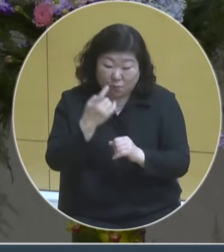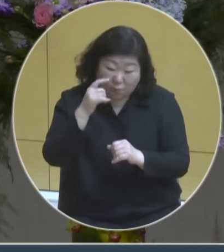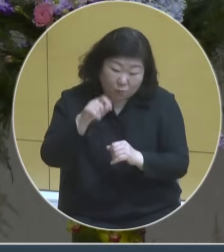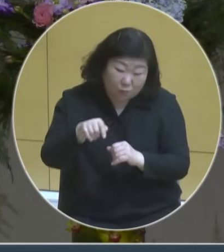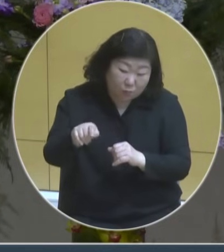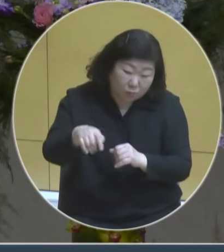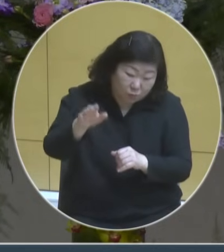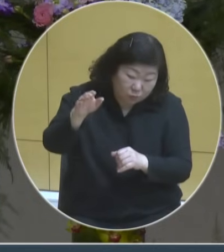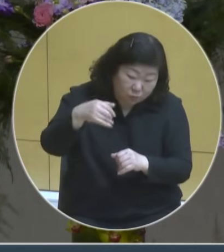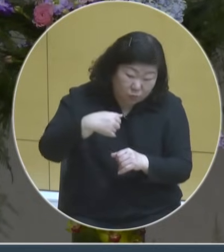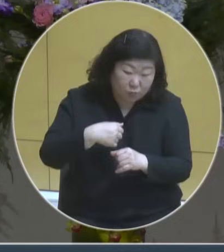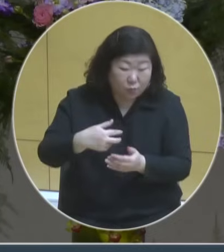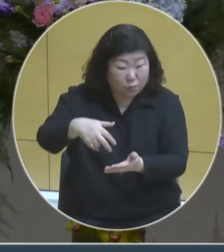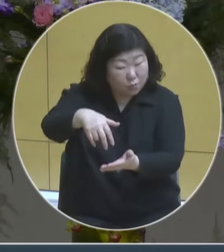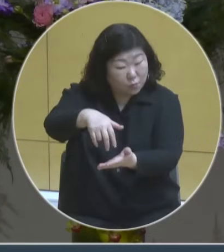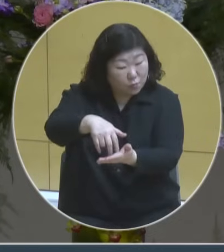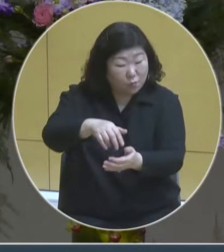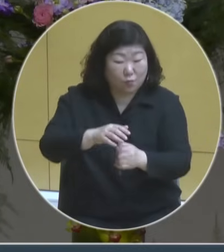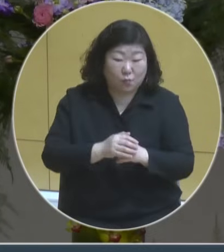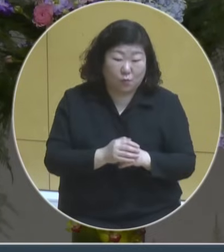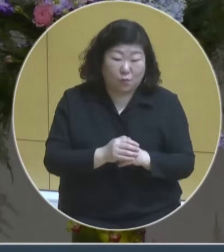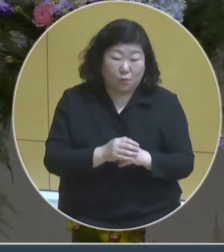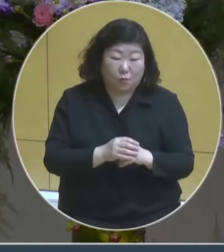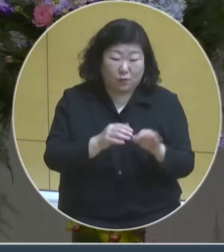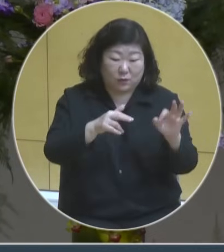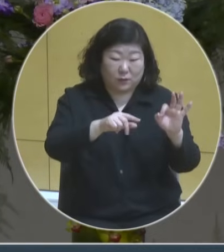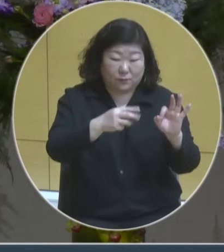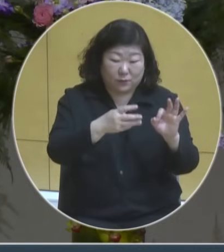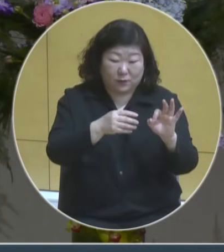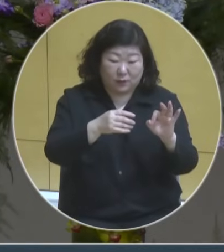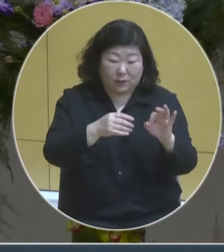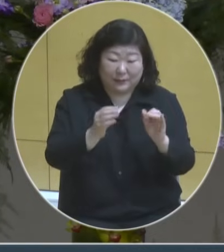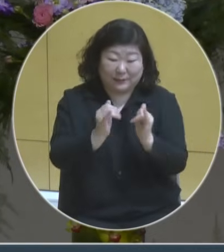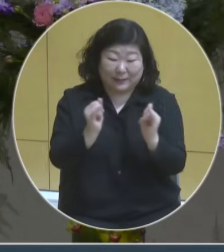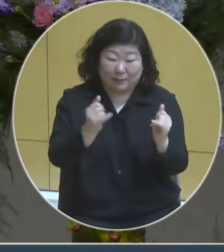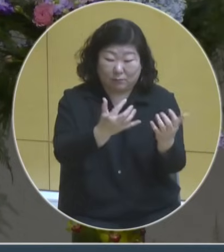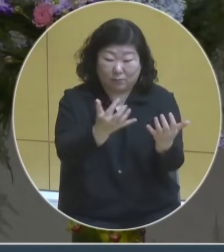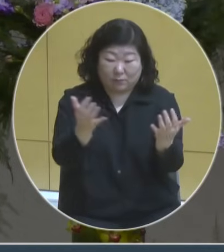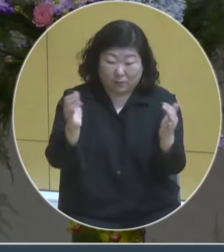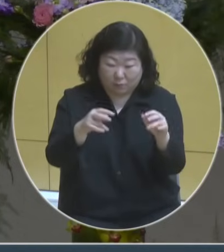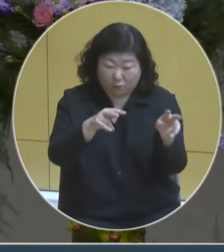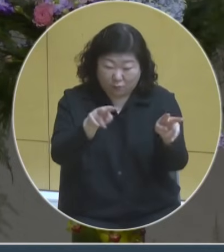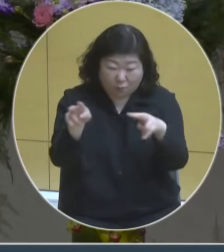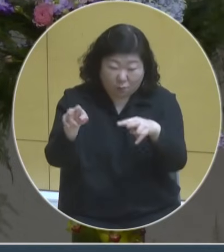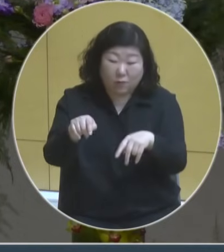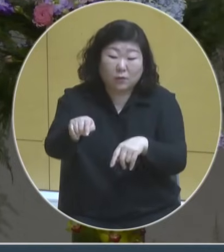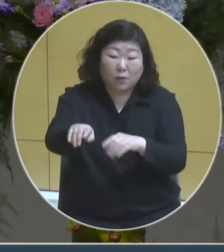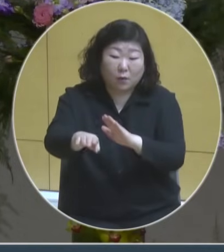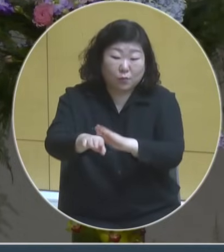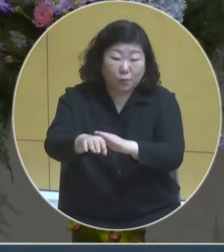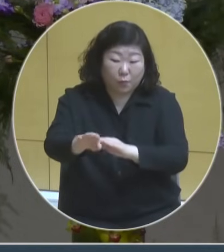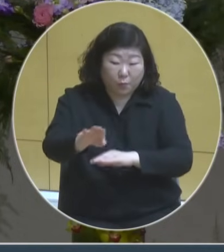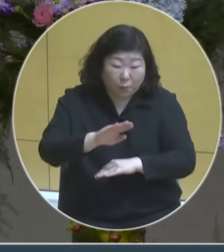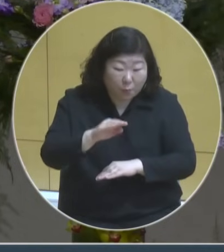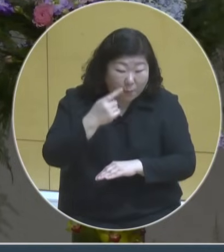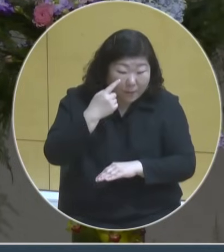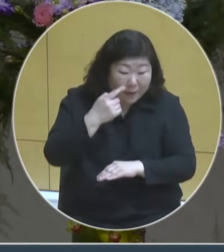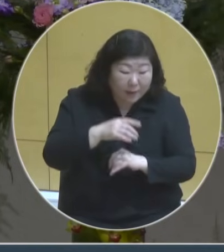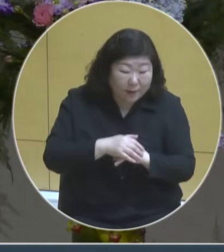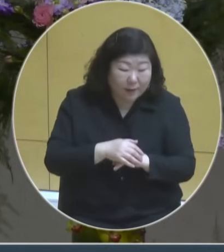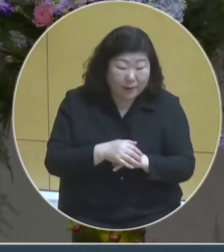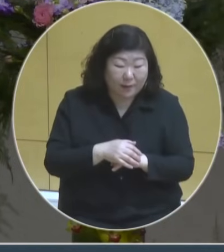그가 일어나서 그늘 10절에 무리를 둘러보시고 그 사람에게 이르시되 내 손을 내밀라 하시니 그가 그리하 그 손이